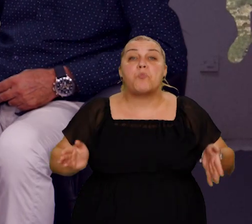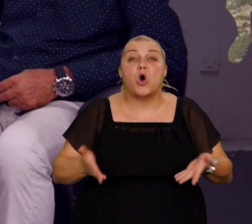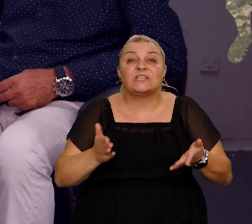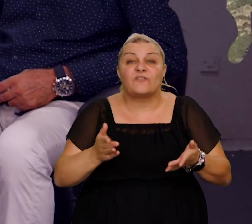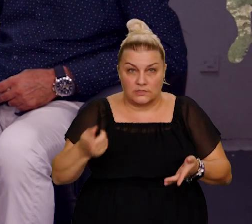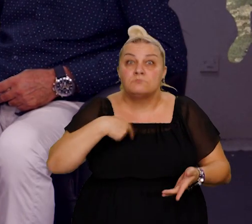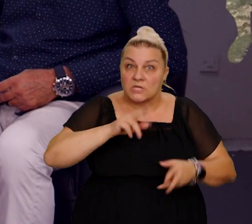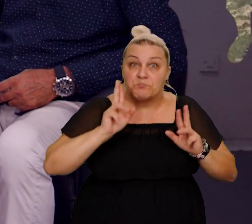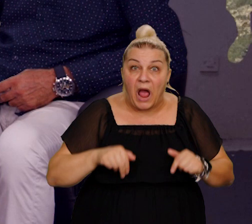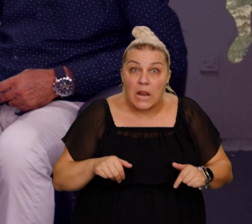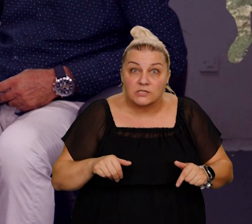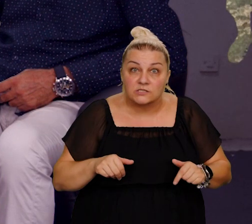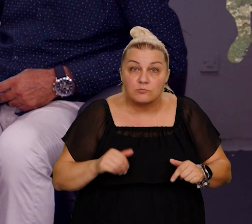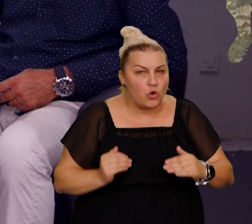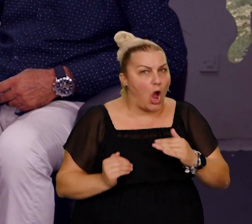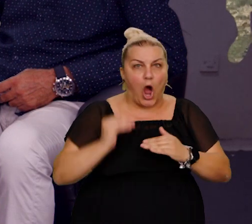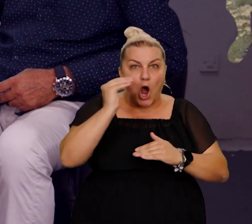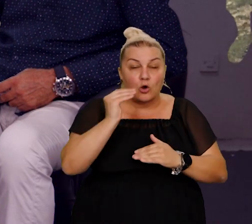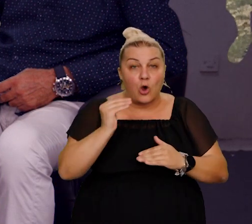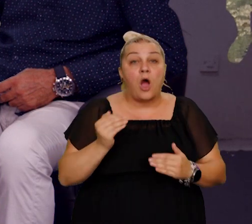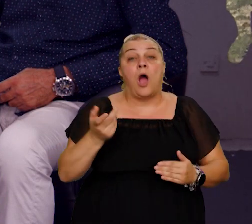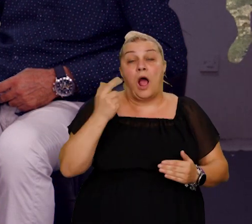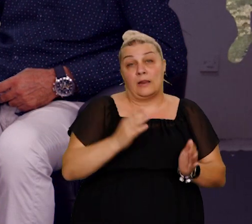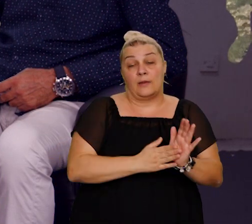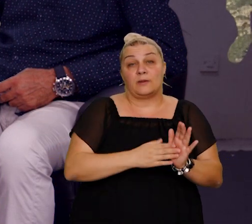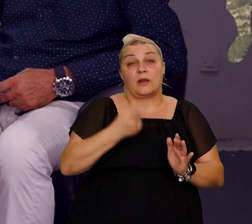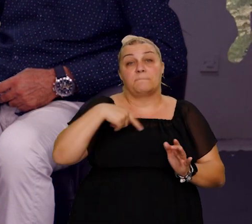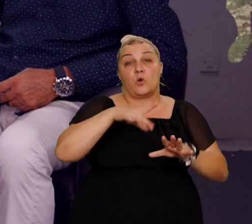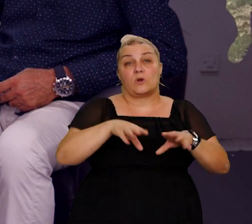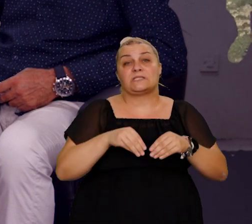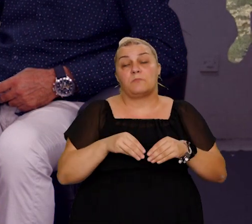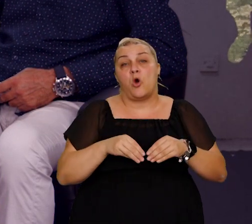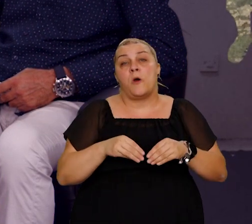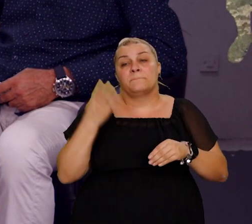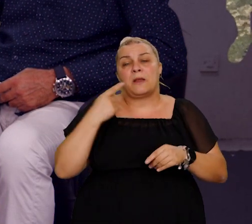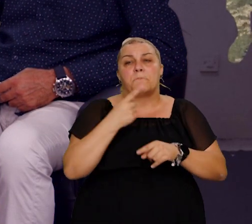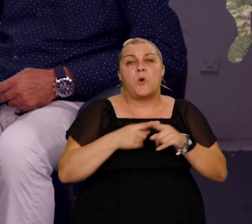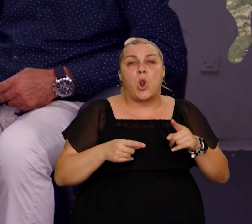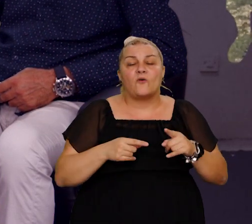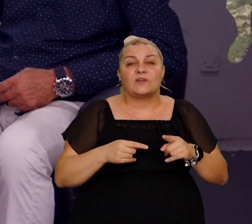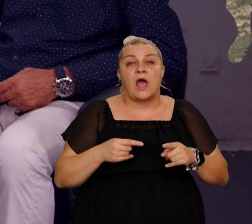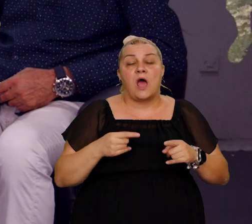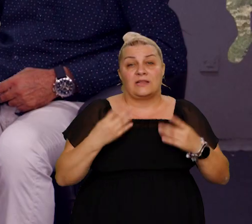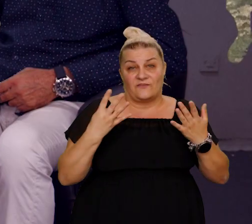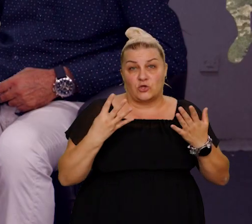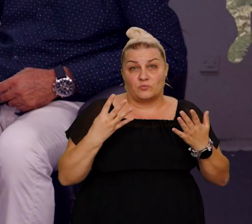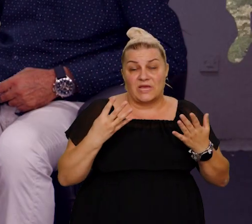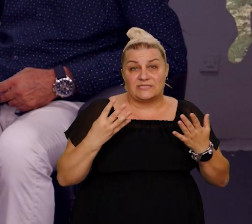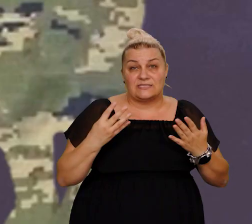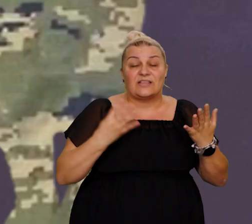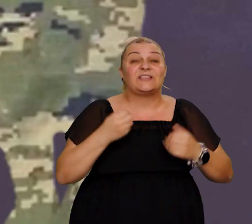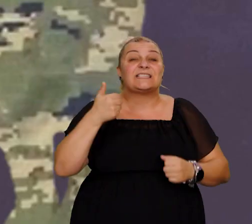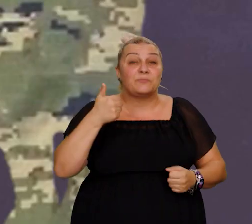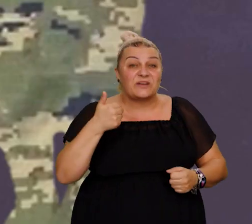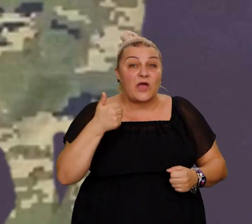je bilo na visokom nivou, ali recimo ako uzmemo priliku da je polovinom 9. mjeseca 1991. godine u cijeloj